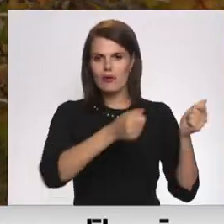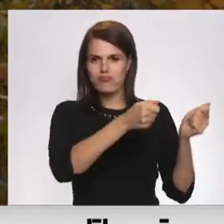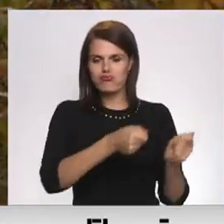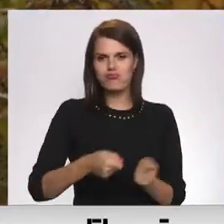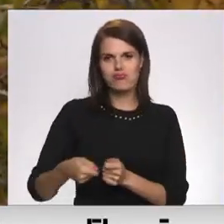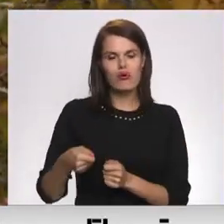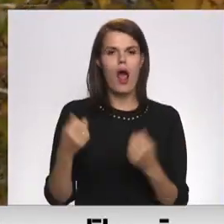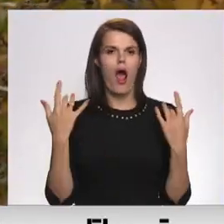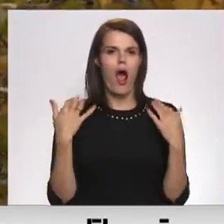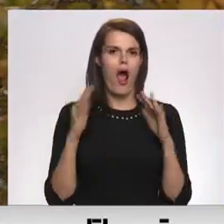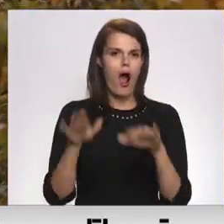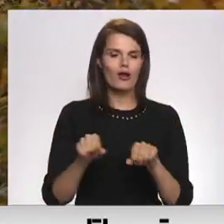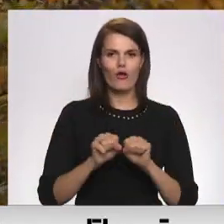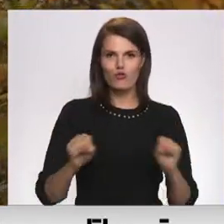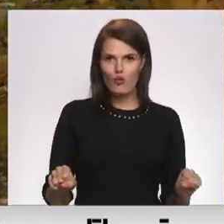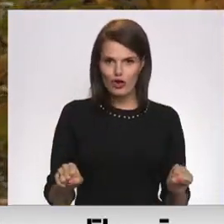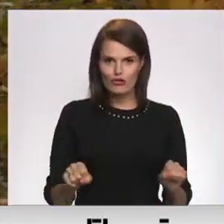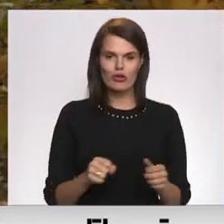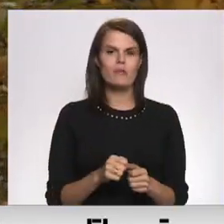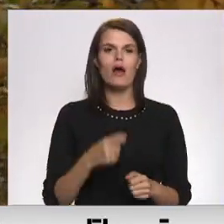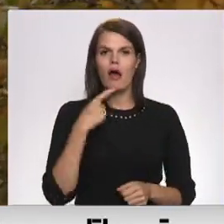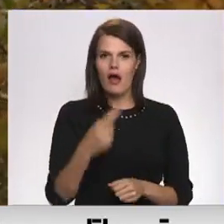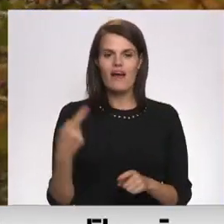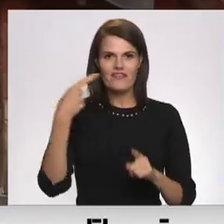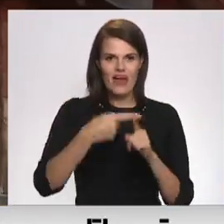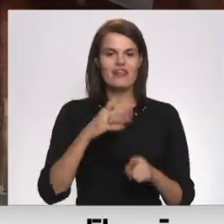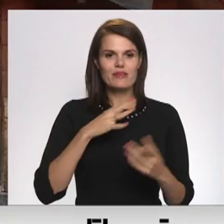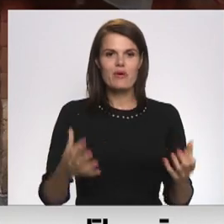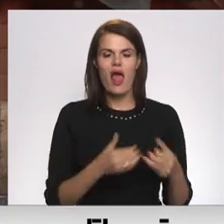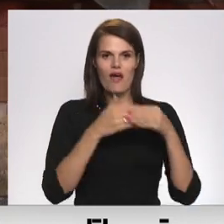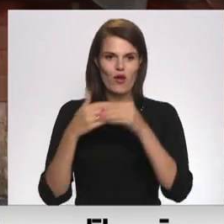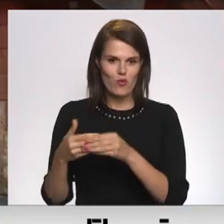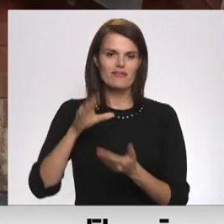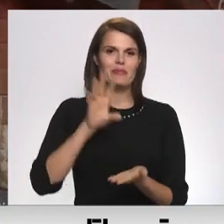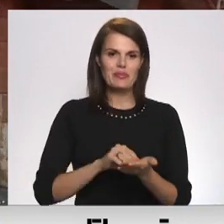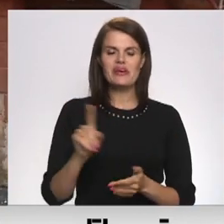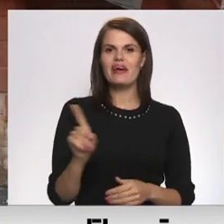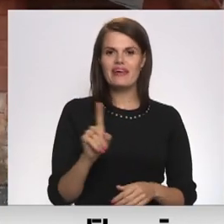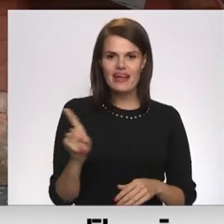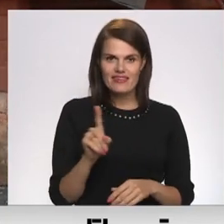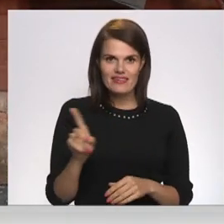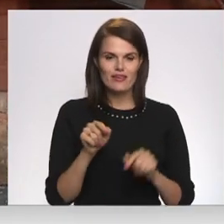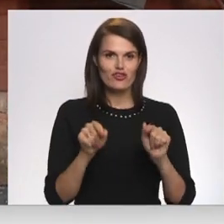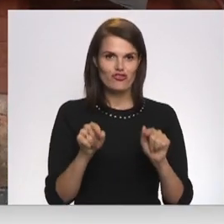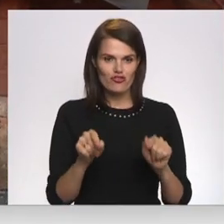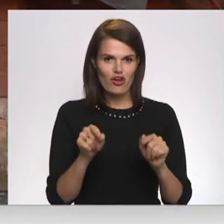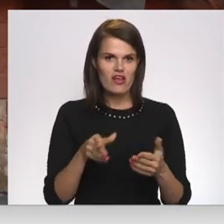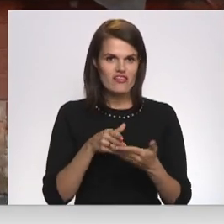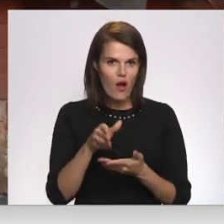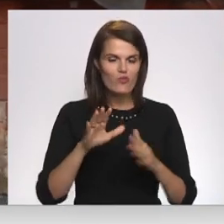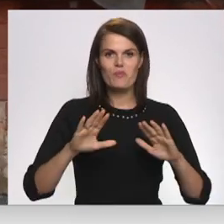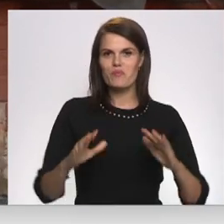drošībā. Nu, ņemot vērā, mums jau vienreiz viena evakuācija bija, tad mums kaut kāda pieredze jau ir šī jautājumā, bet,